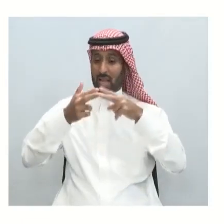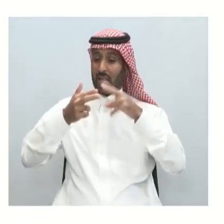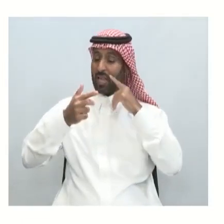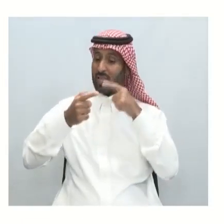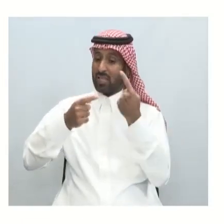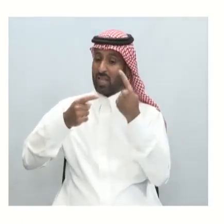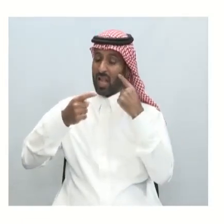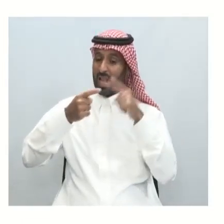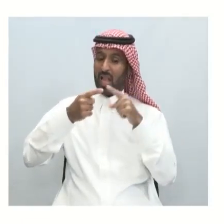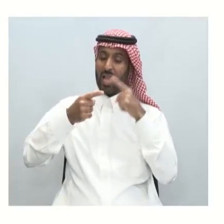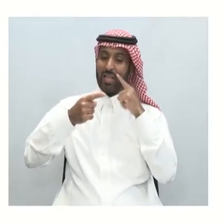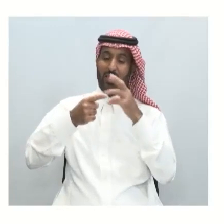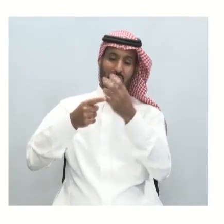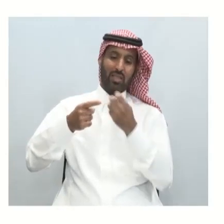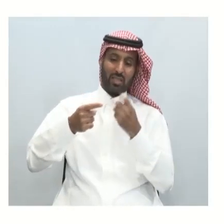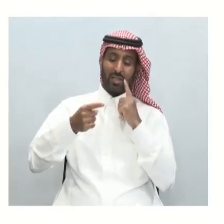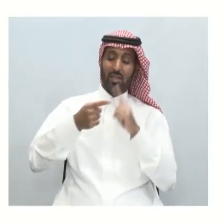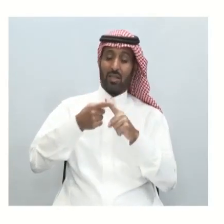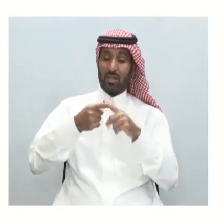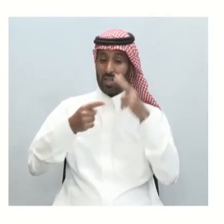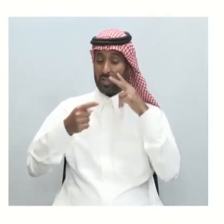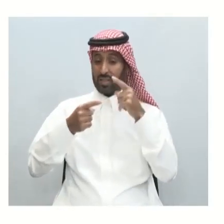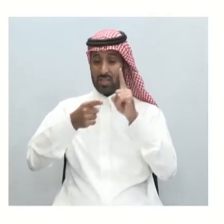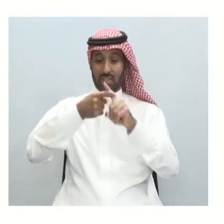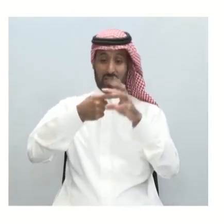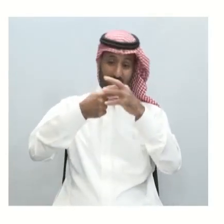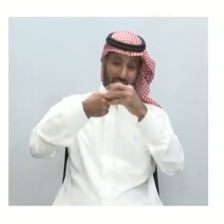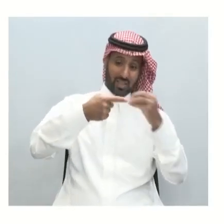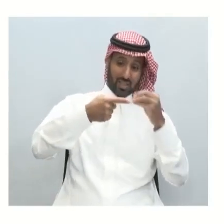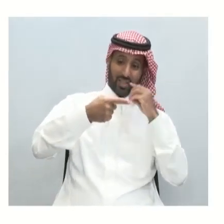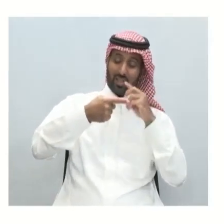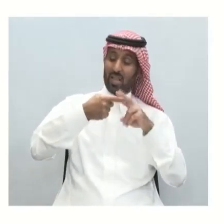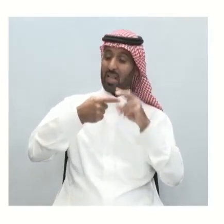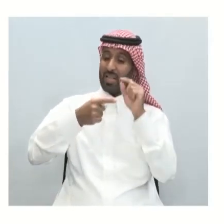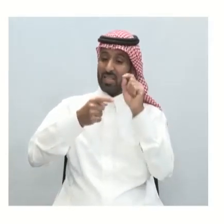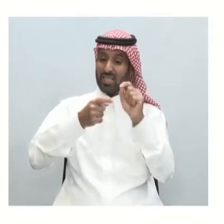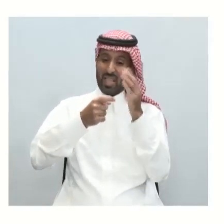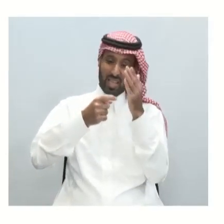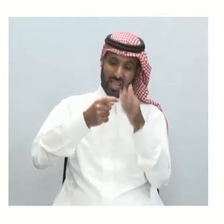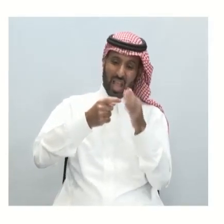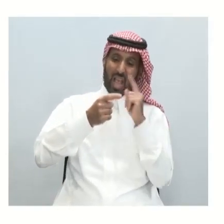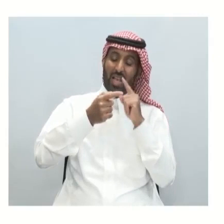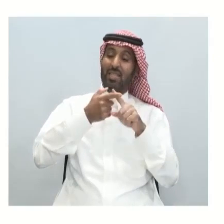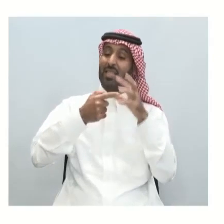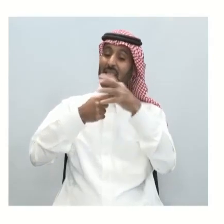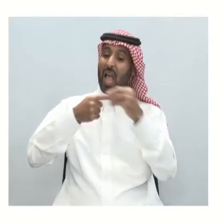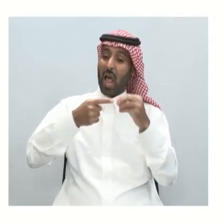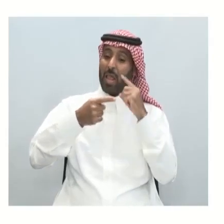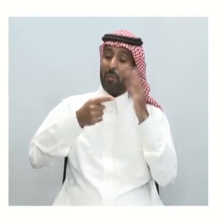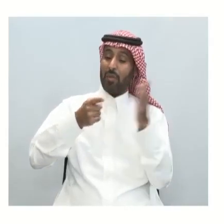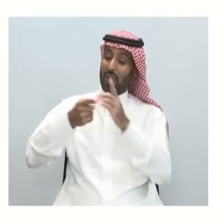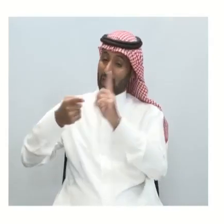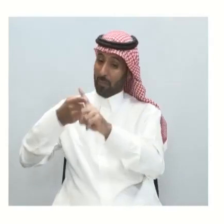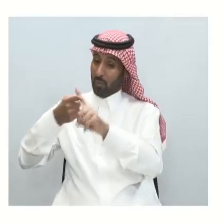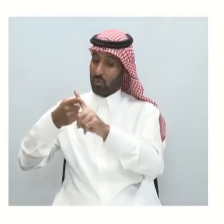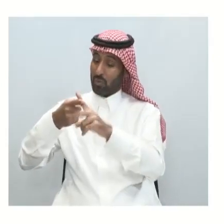التساهميه القطبيه اذا كان عليه اشاره سالبه معناه الشحنه جزئيه سالبه اذا كان عليه اشاره موجبه